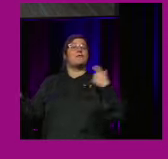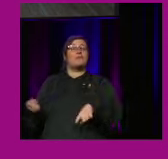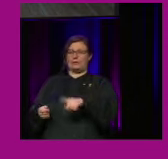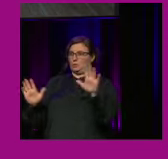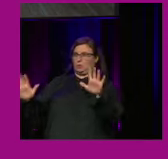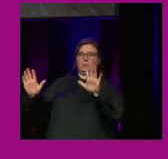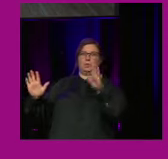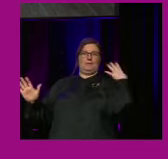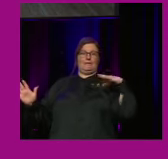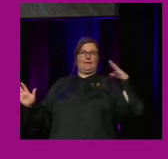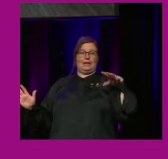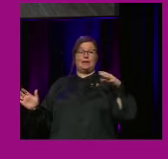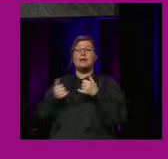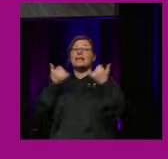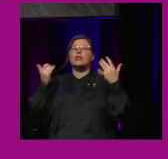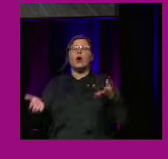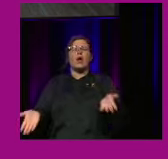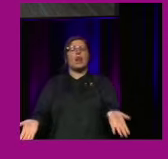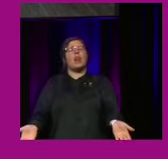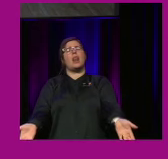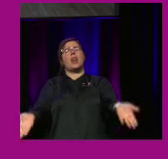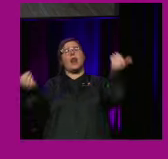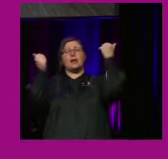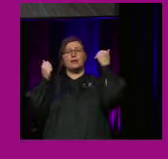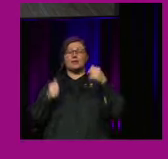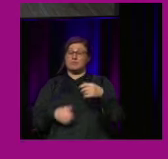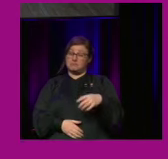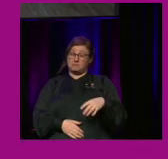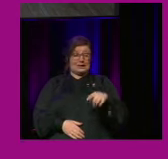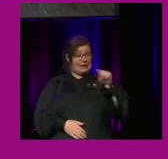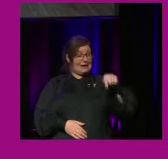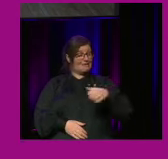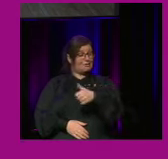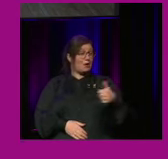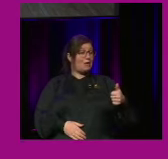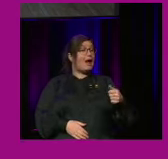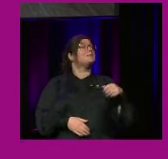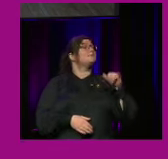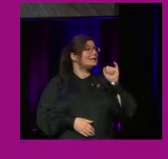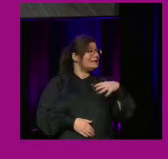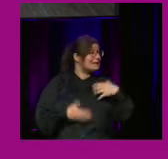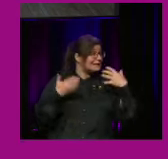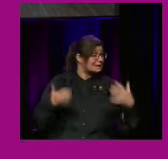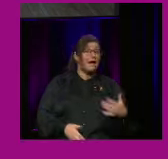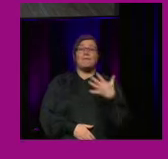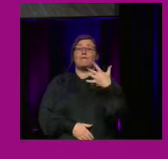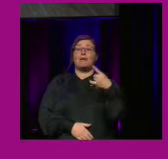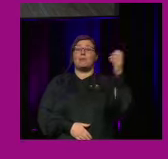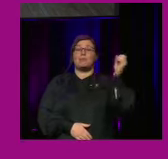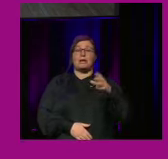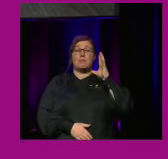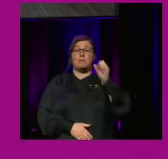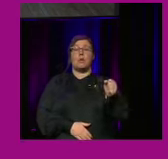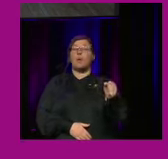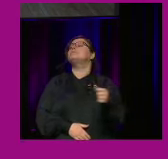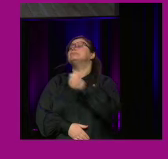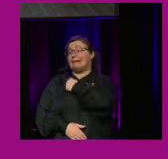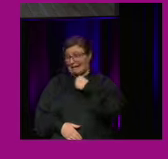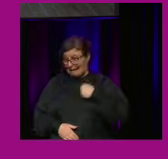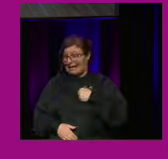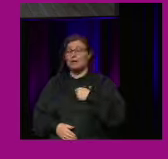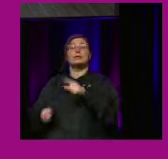idag är det så enkelt. Det är 51%, du får en regering och sen så tillsätter du alla